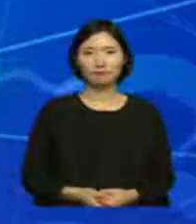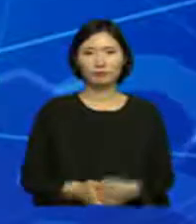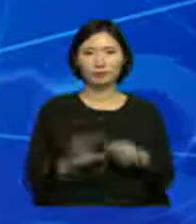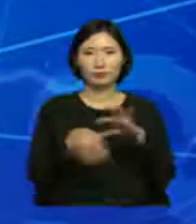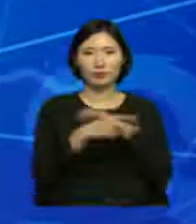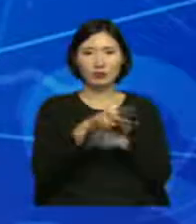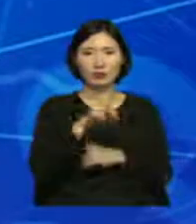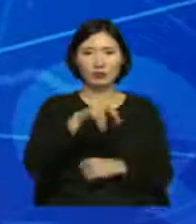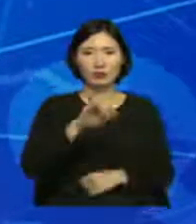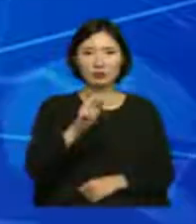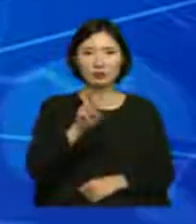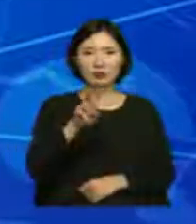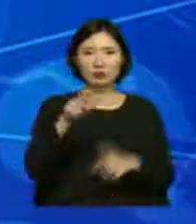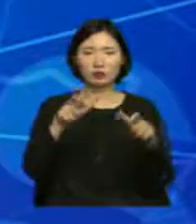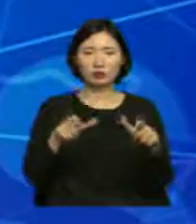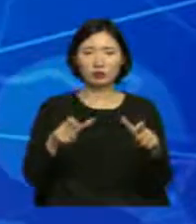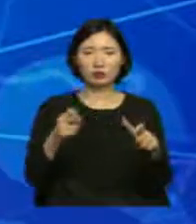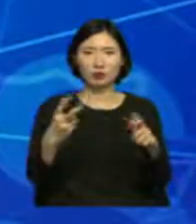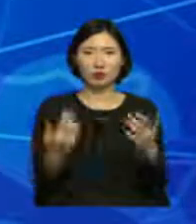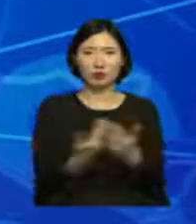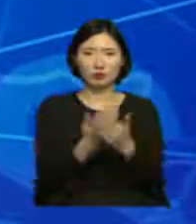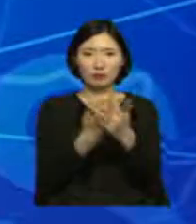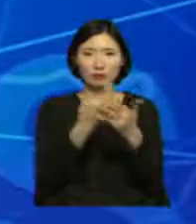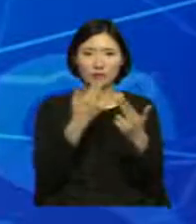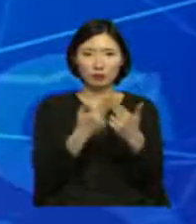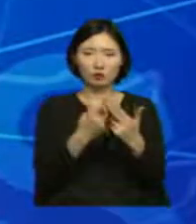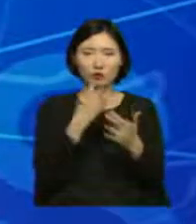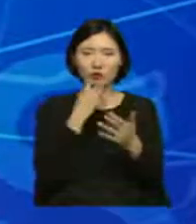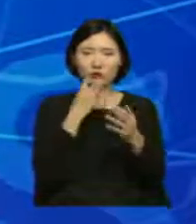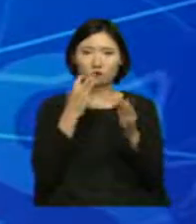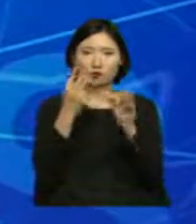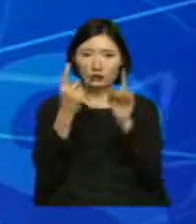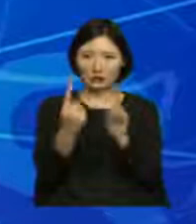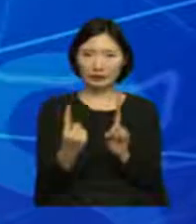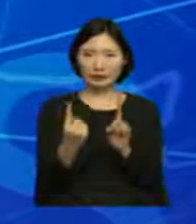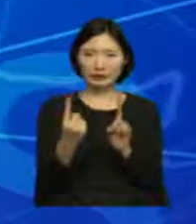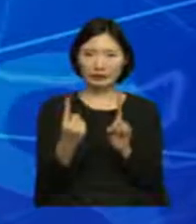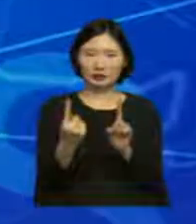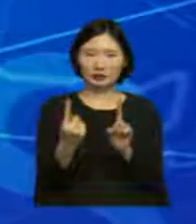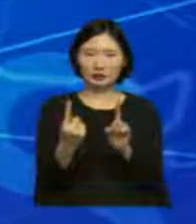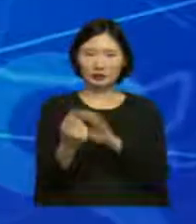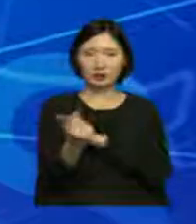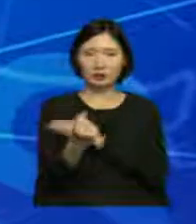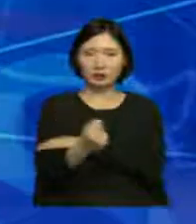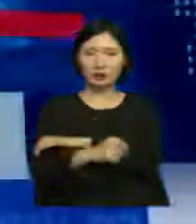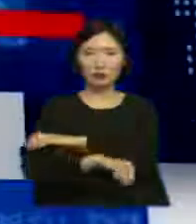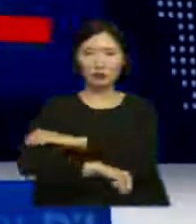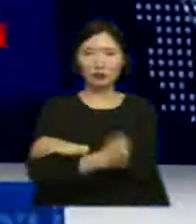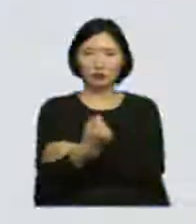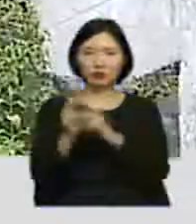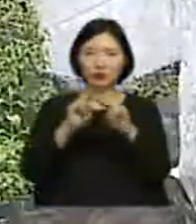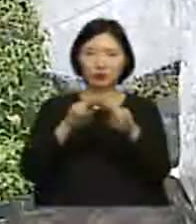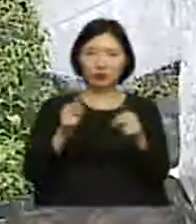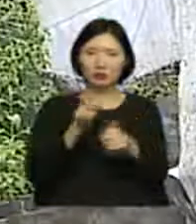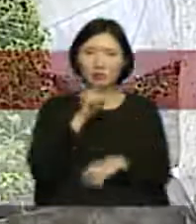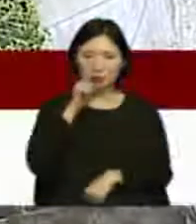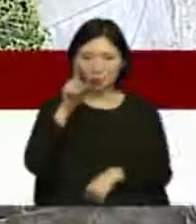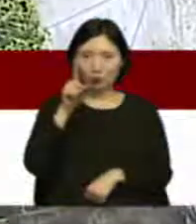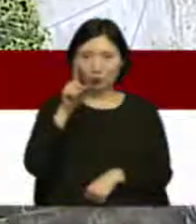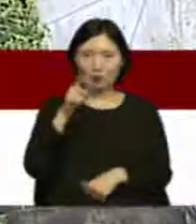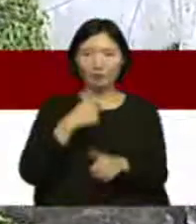종로구 사직 2구역 재개발 조합의 서울시를 상대로 제기한 직원 해제 무효 소송에서 승소해 씁니다